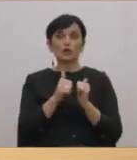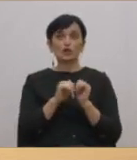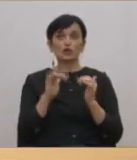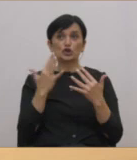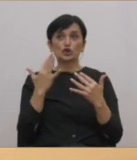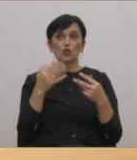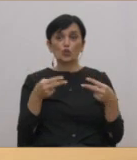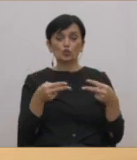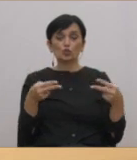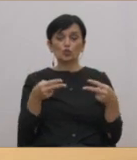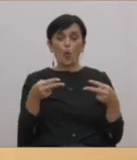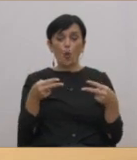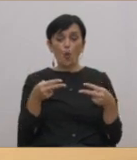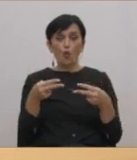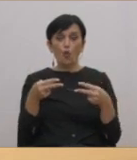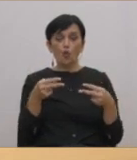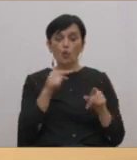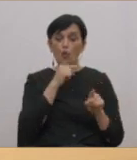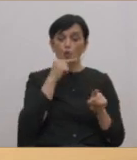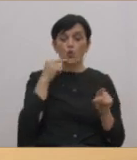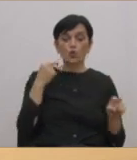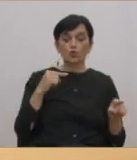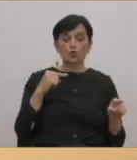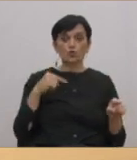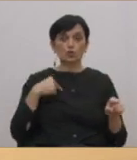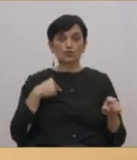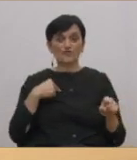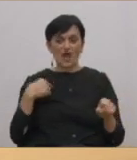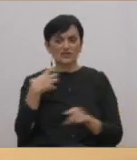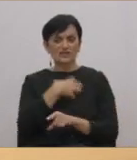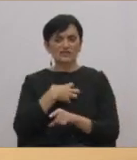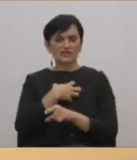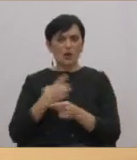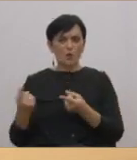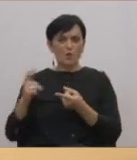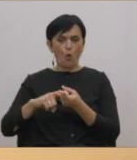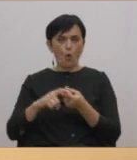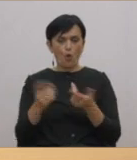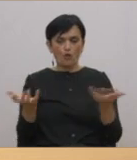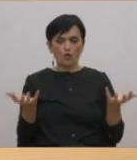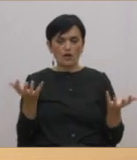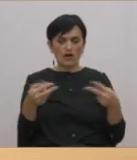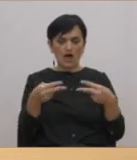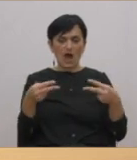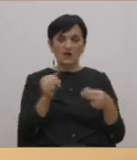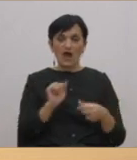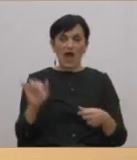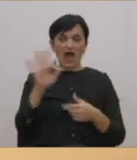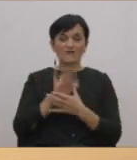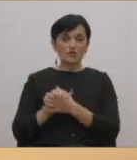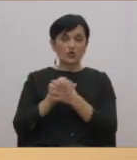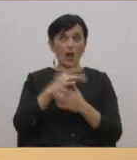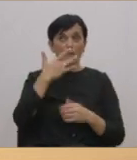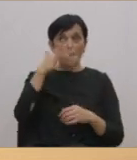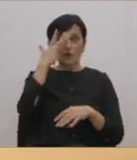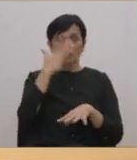ტოლობას სვამენ რუსეთსა და ჩვენ სტრატეგიულ მოკავშირეებს, ევროკავშირსა და